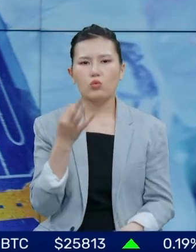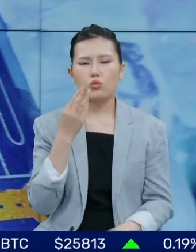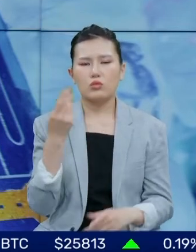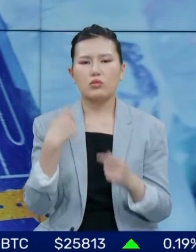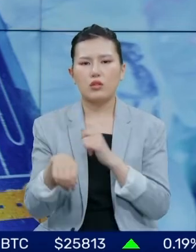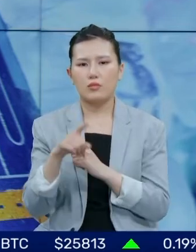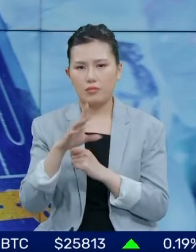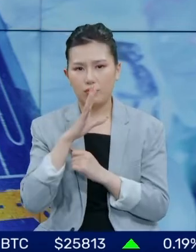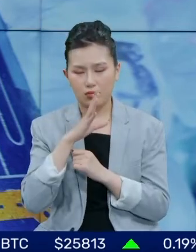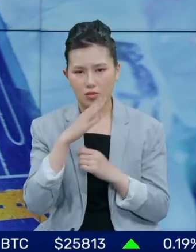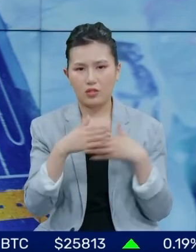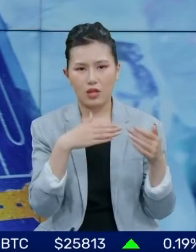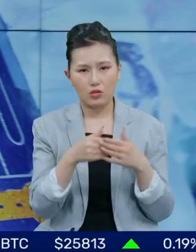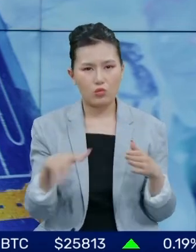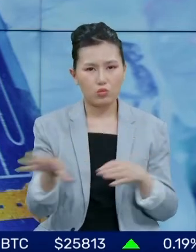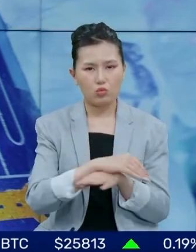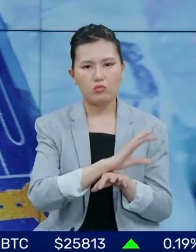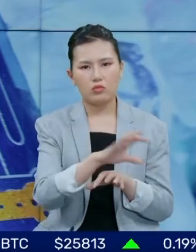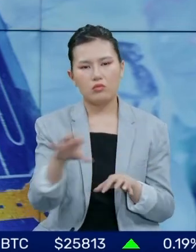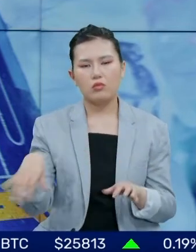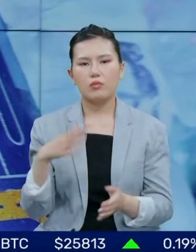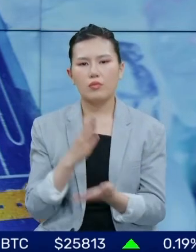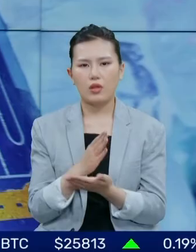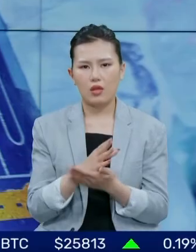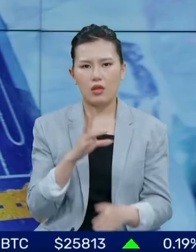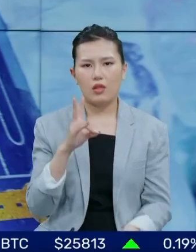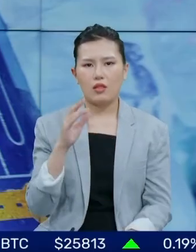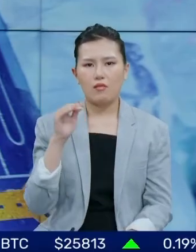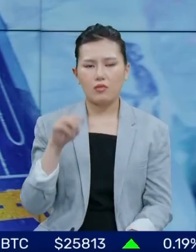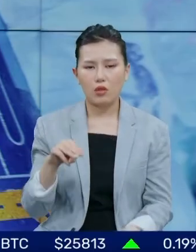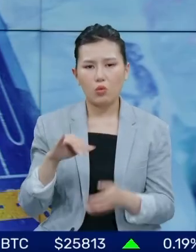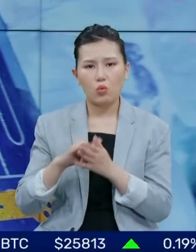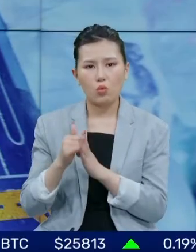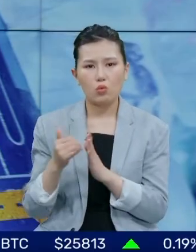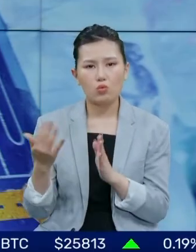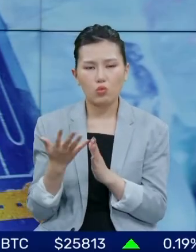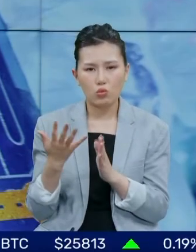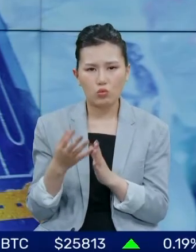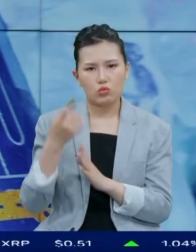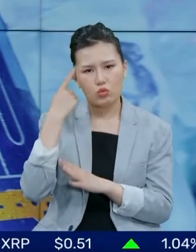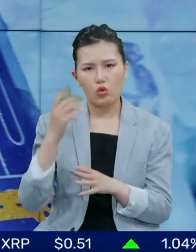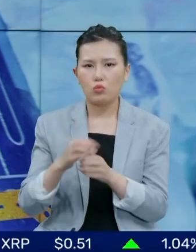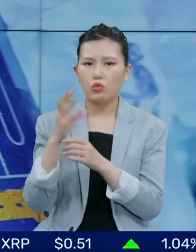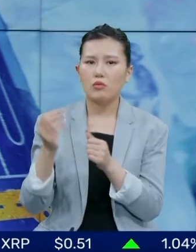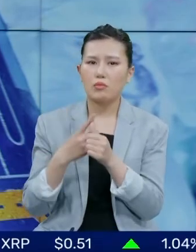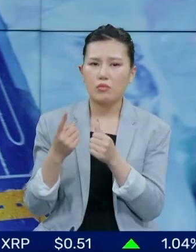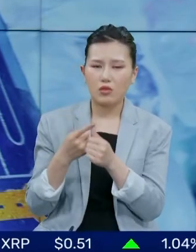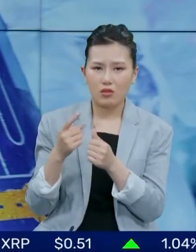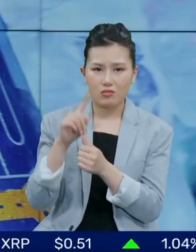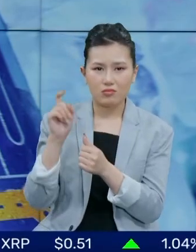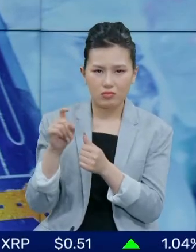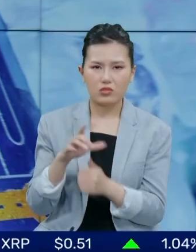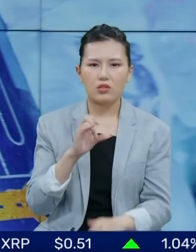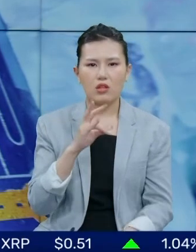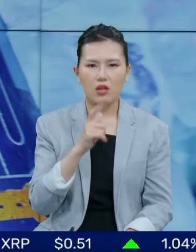бөгөөд бүхэл сүлжээ дэлгүүрүүдээр худалдаалагдах юм байна. NFT гэхээр мэдээж хамгийн түрүүнд бүтээгч нь хин юм болоо гэдэг асуулт гарч ирдэг. За энэхүү сэлэнг